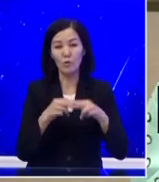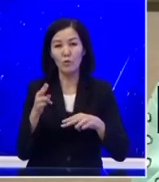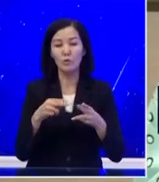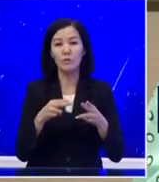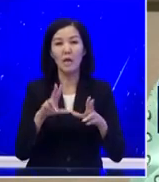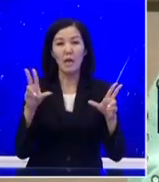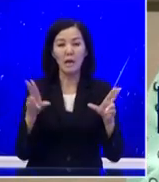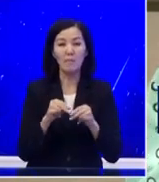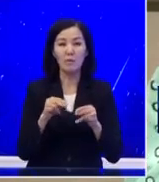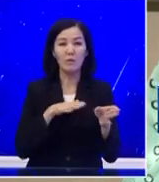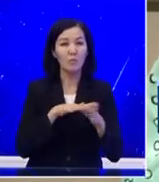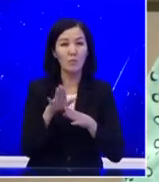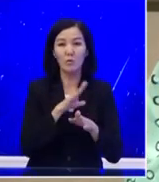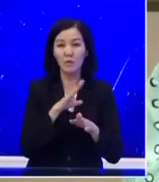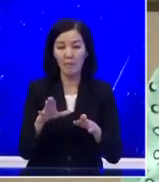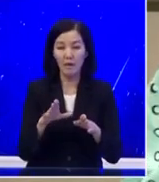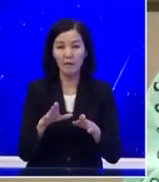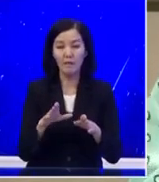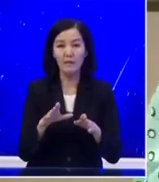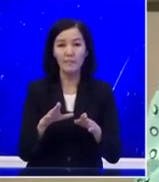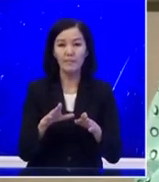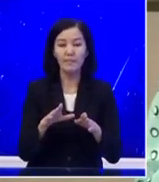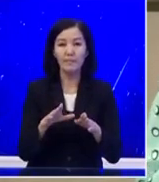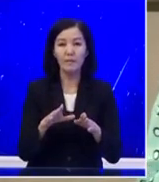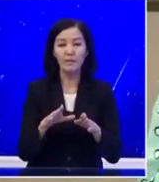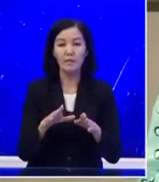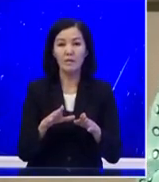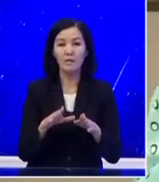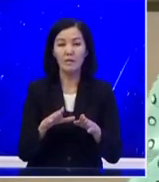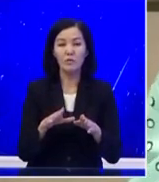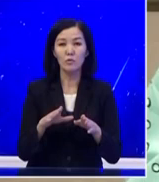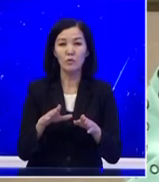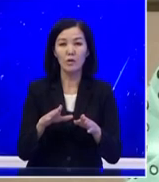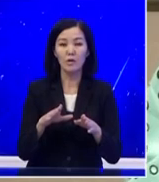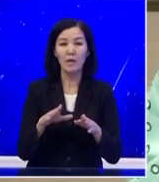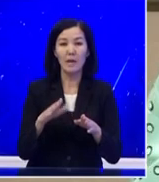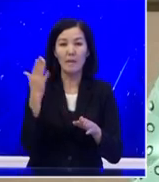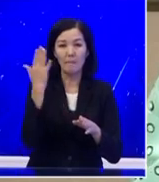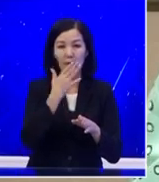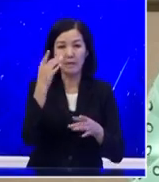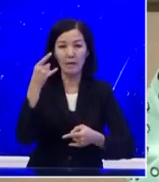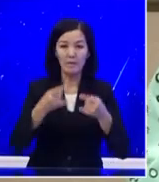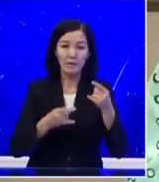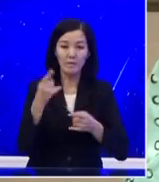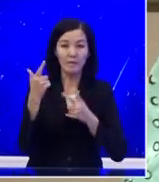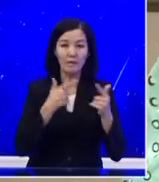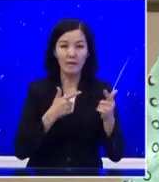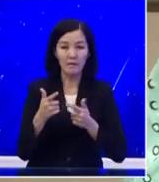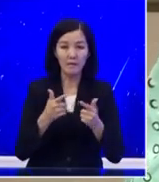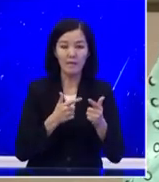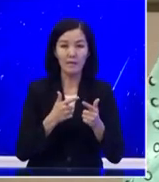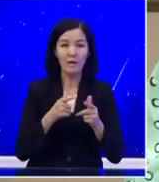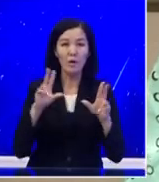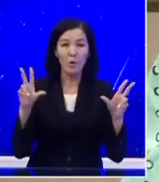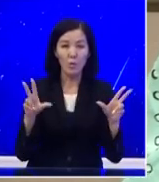мердігерлер уәдесін орындамады. Біз сол бойынша суретші саған едік. Енді ала берсе, ол кісіден алған